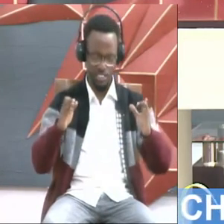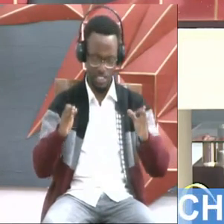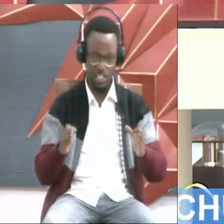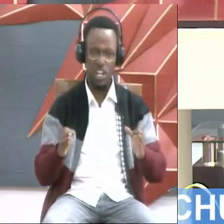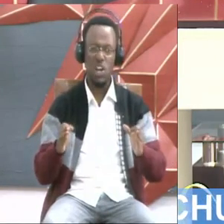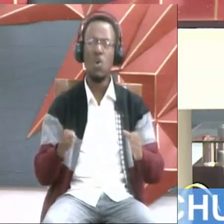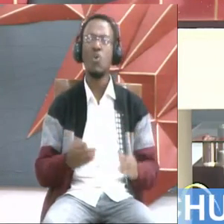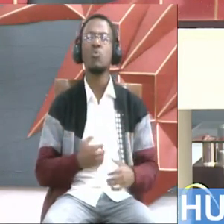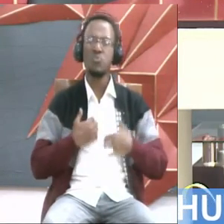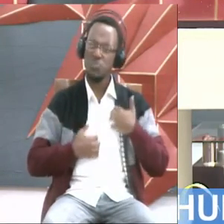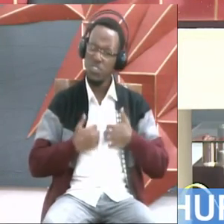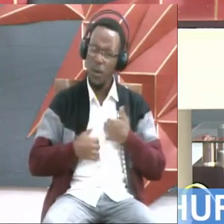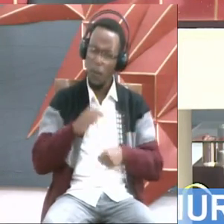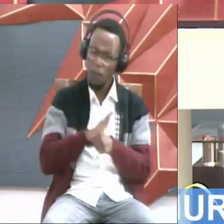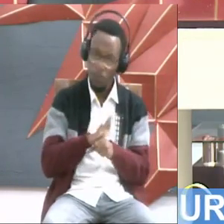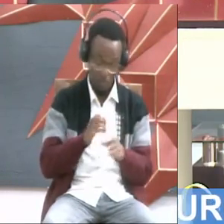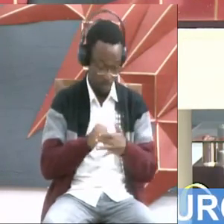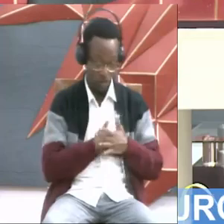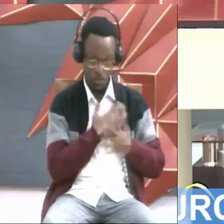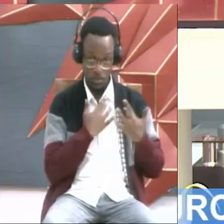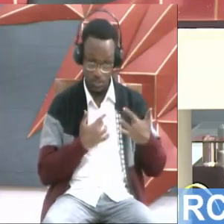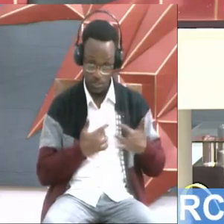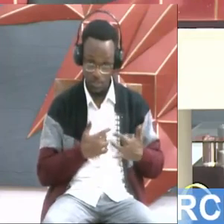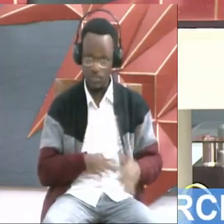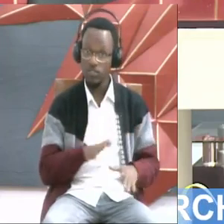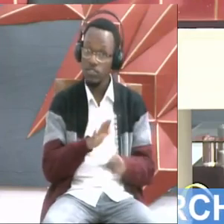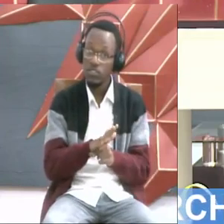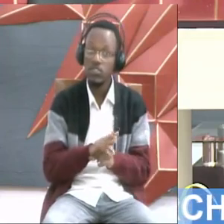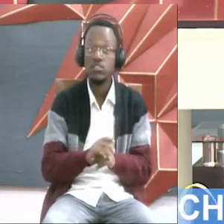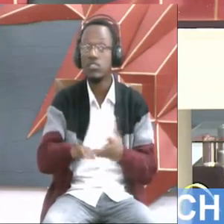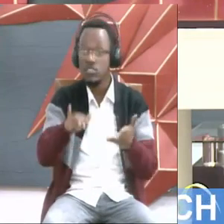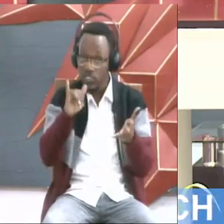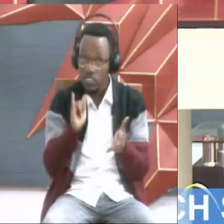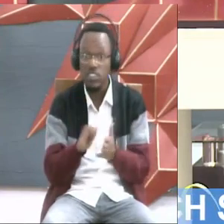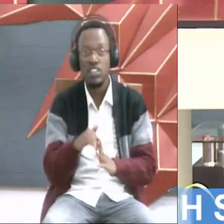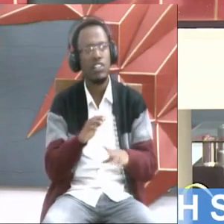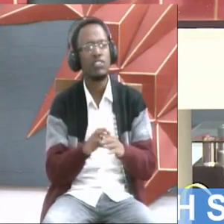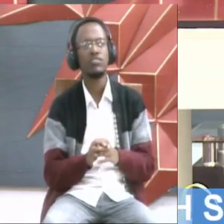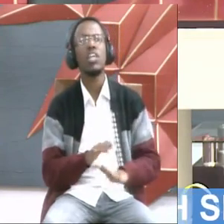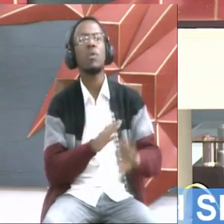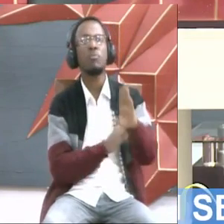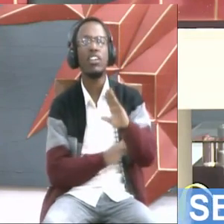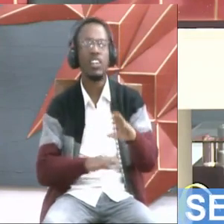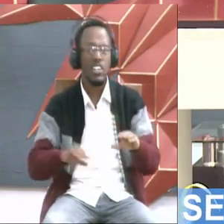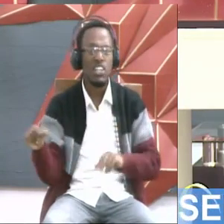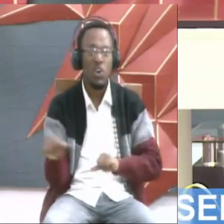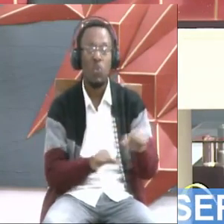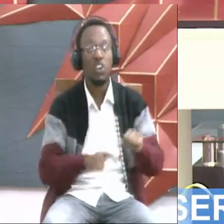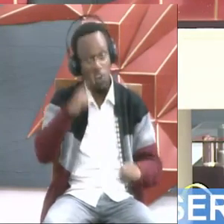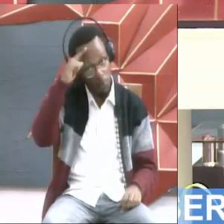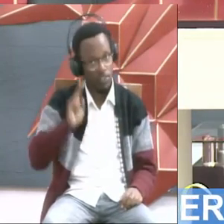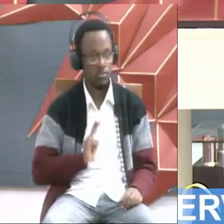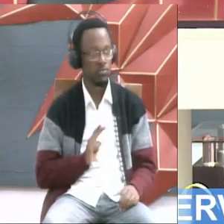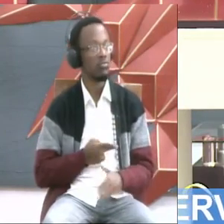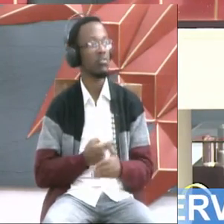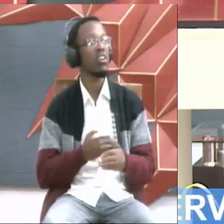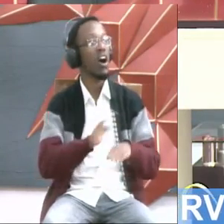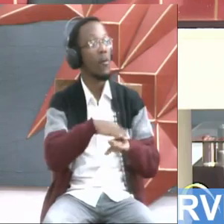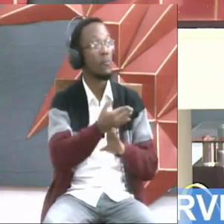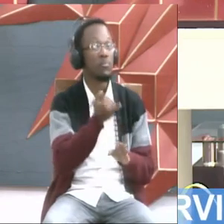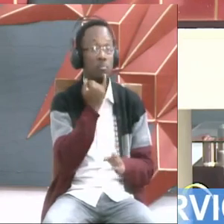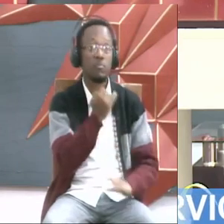n'urukundo tubifitiye. Nibyo bitera Imana gukora iwacu. Amen. Maze abana